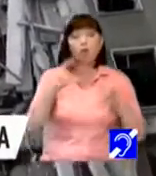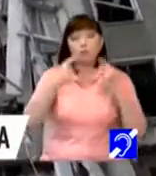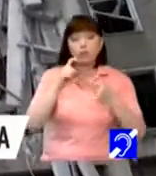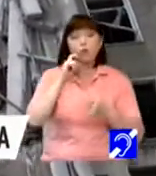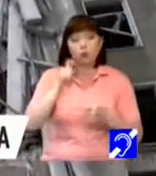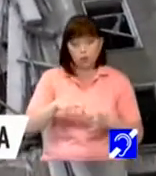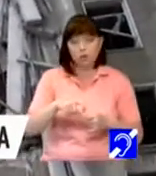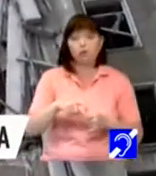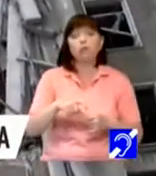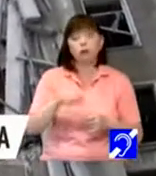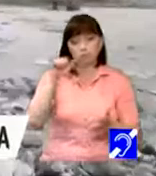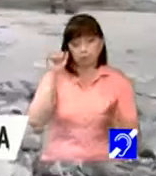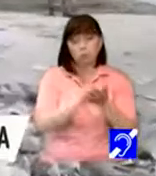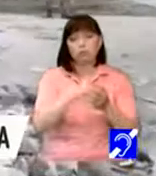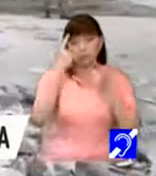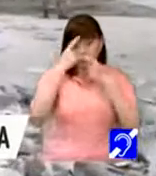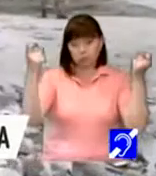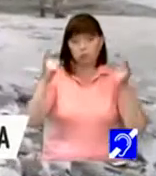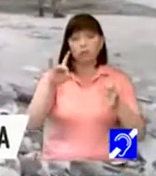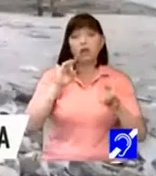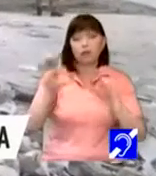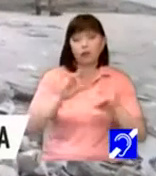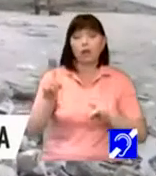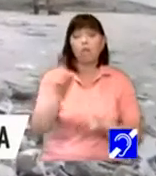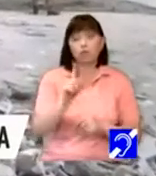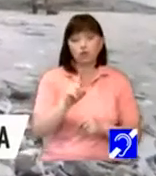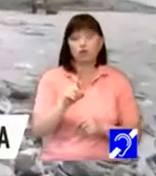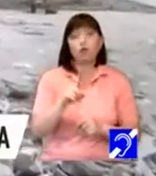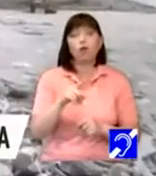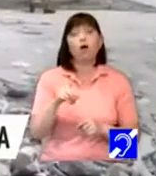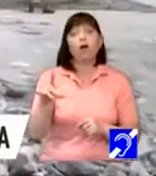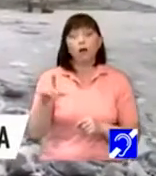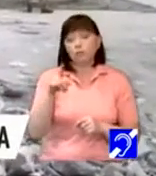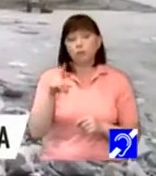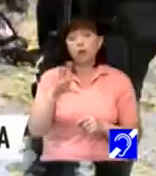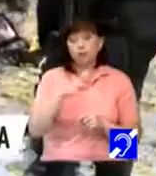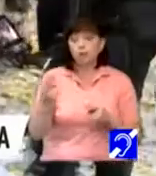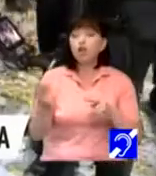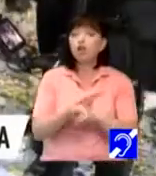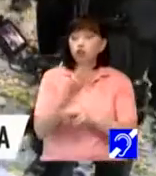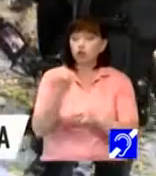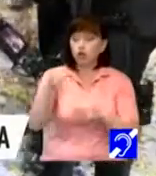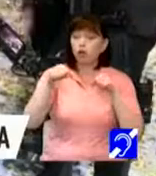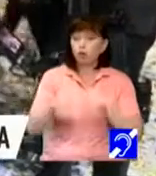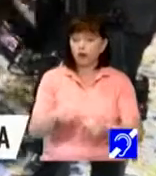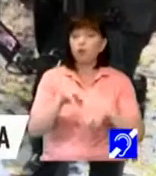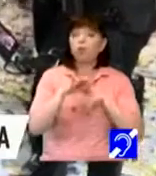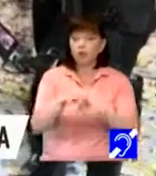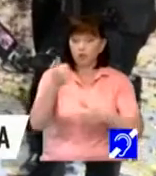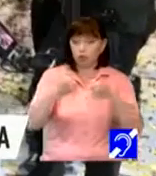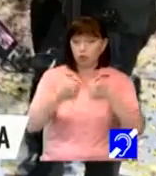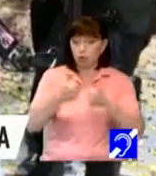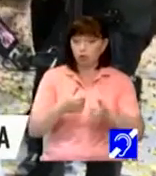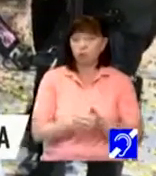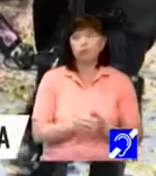televiziunea ucrainiană a dat publicității o declarație în care precizează că i-a fost negat dreptul de a găzdui concursul și a cerut